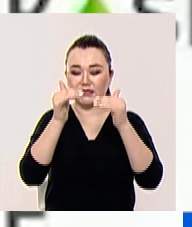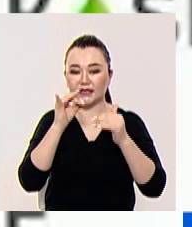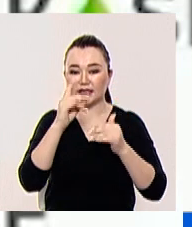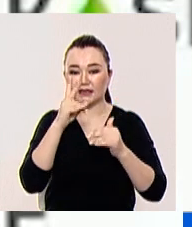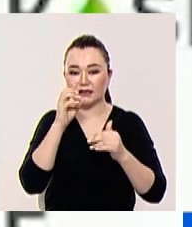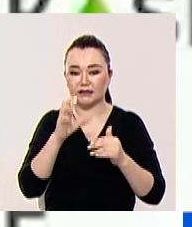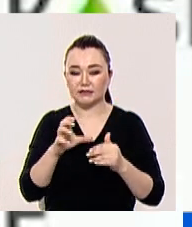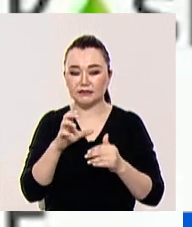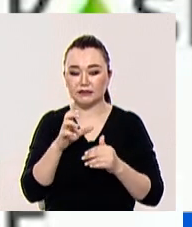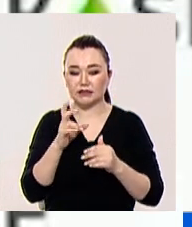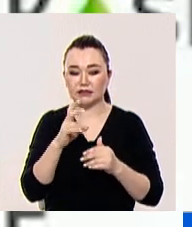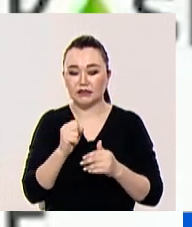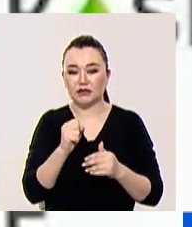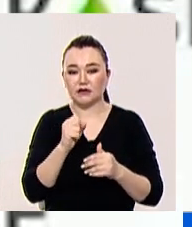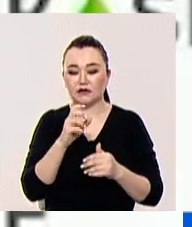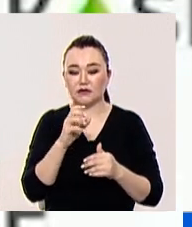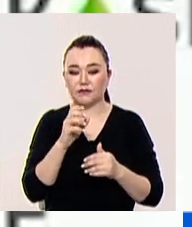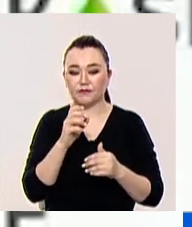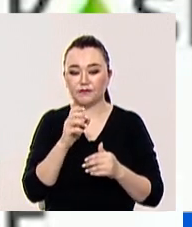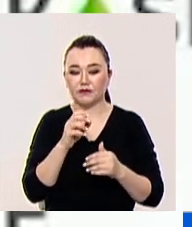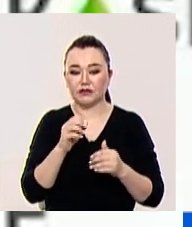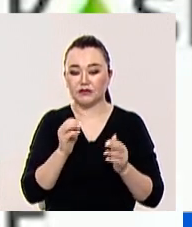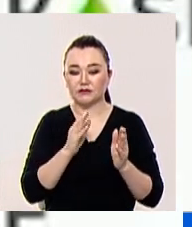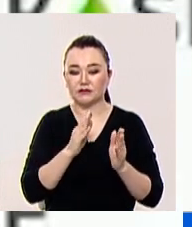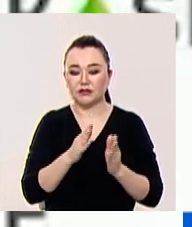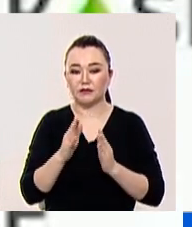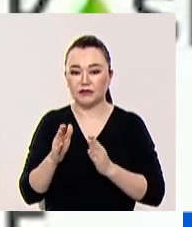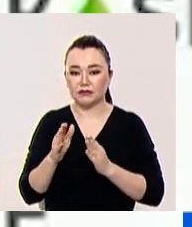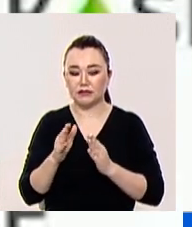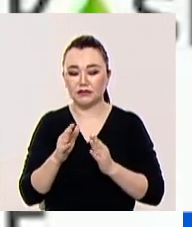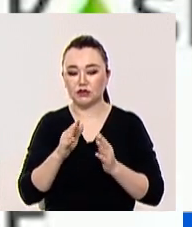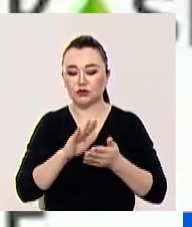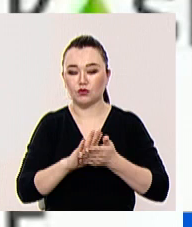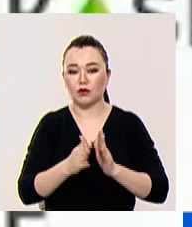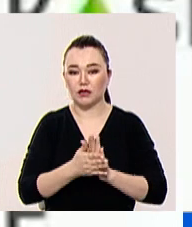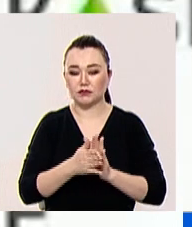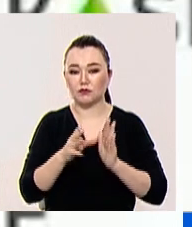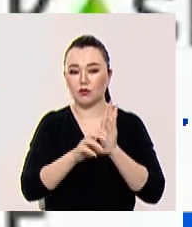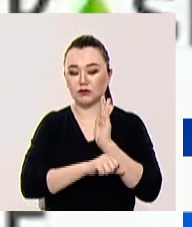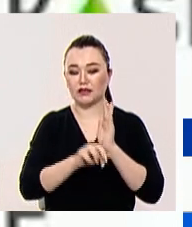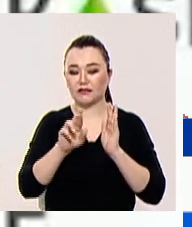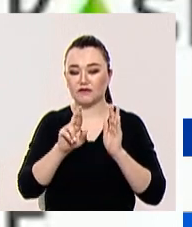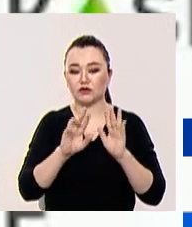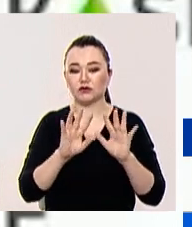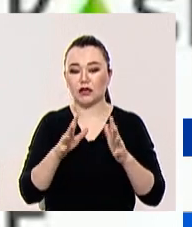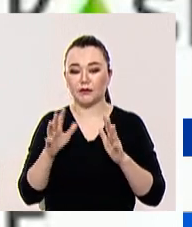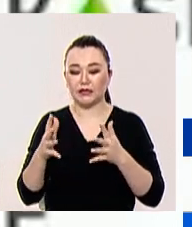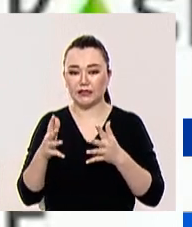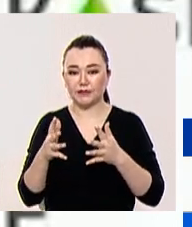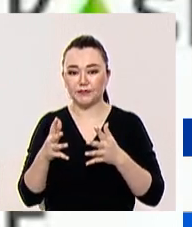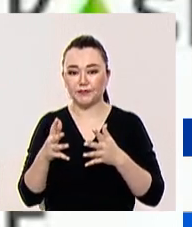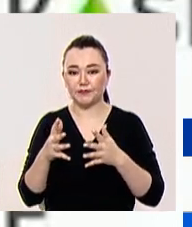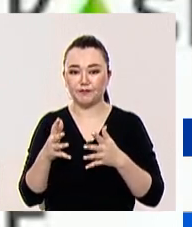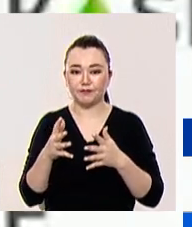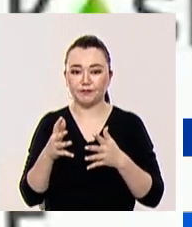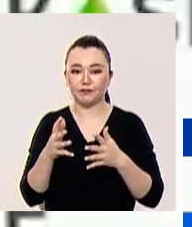на фоне стабилизации ситуации после январских событий и